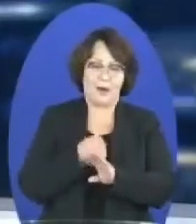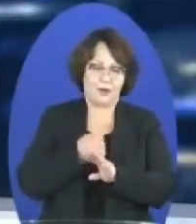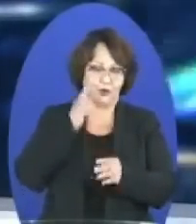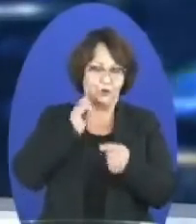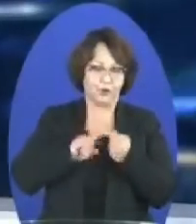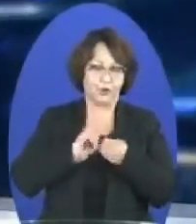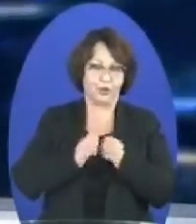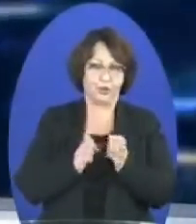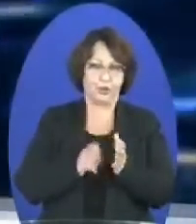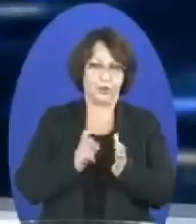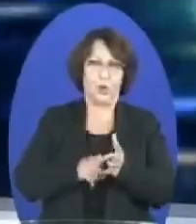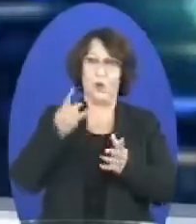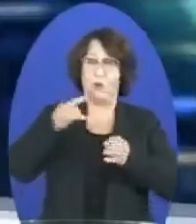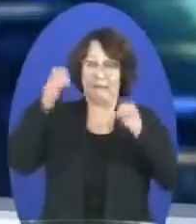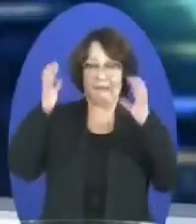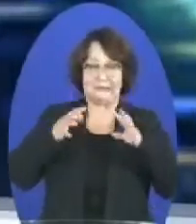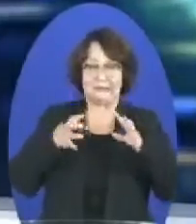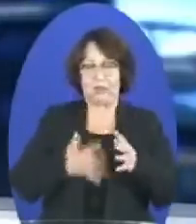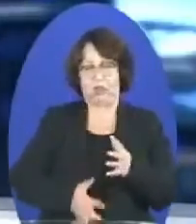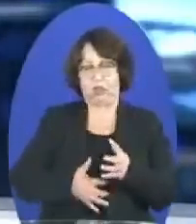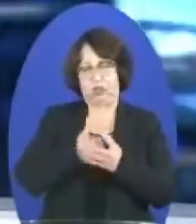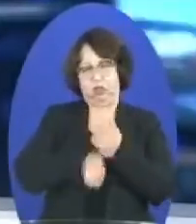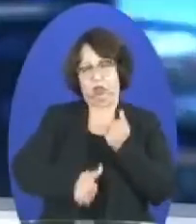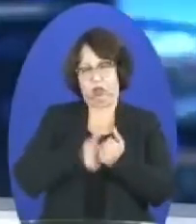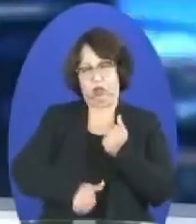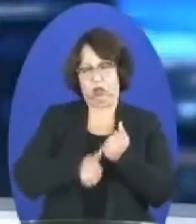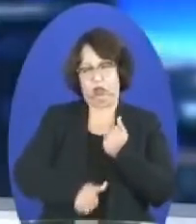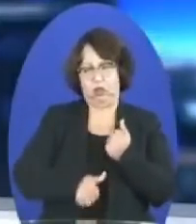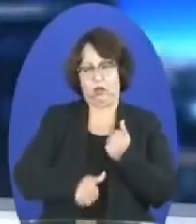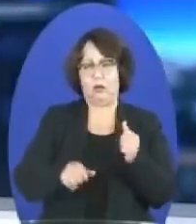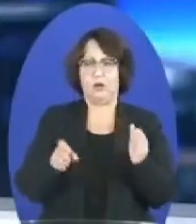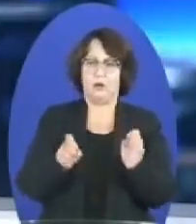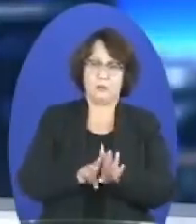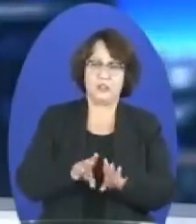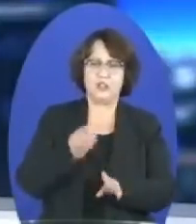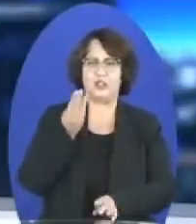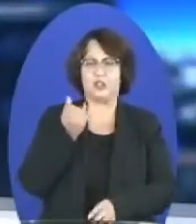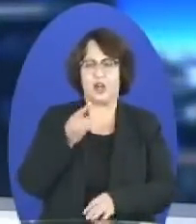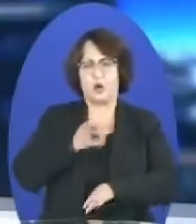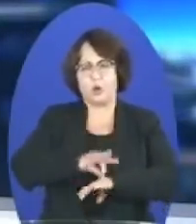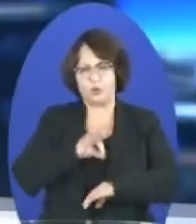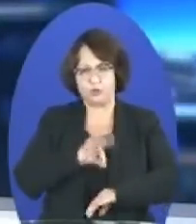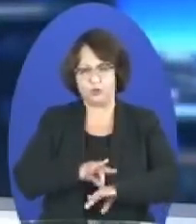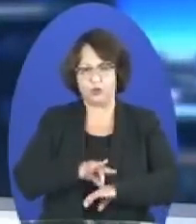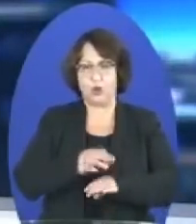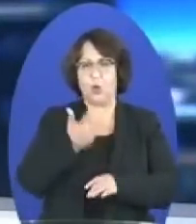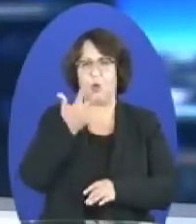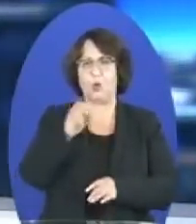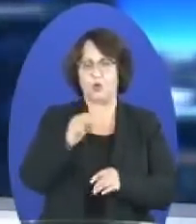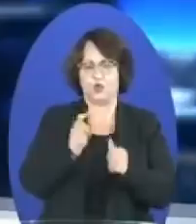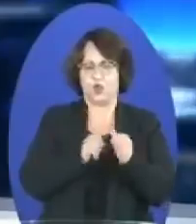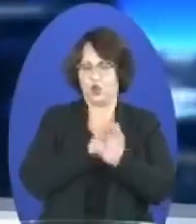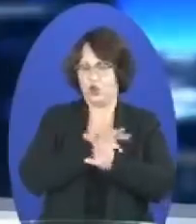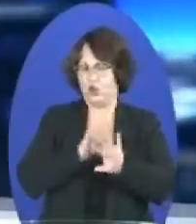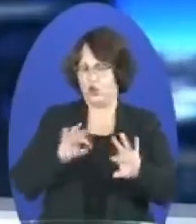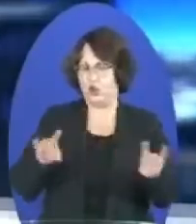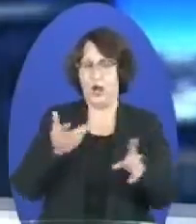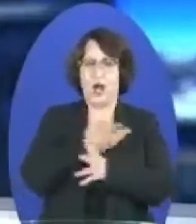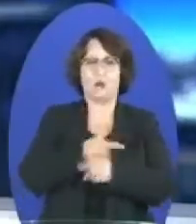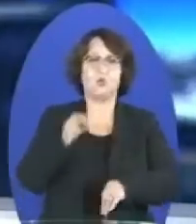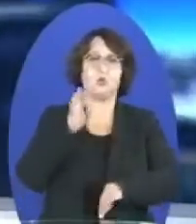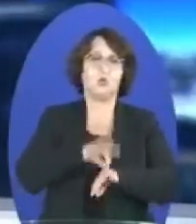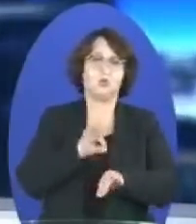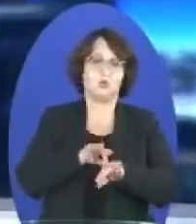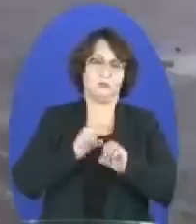орчин бохирдож, гидсний, балнад, цусан суулга, салмон, напец, шар өвчин гэх мэт 30 гаруй төрлийн халдвар төвчний дэгдэлт нэмэгддэг